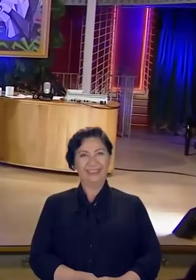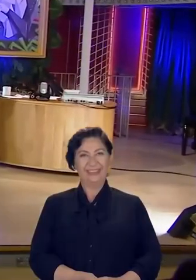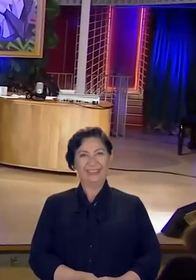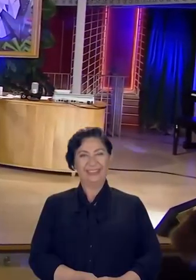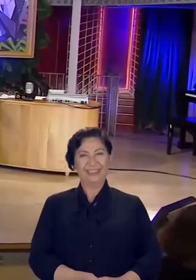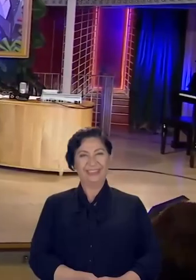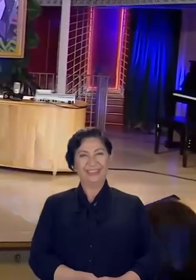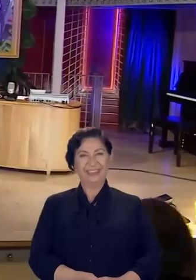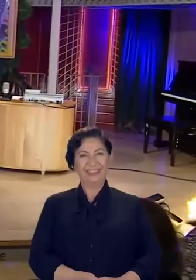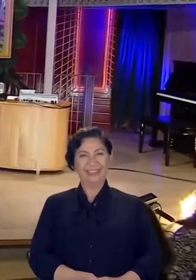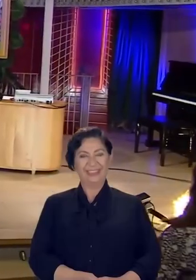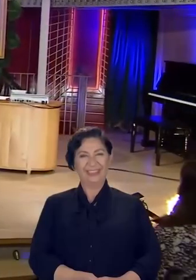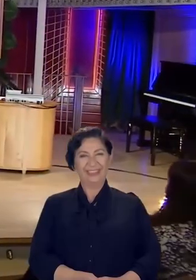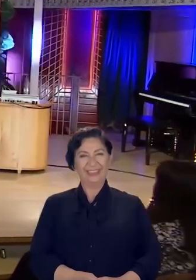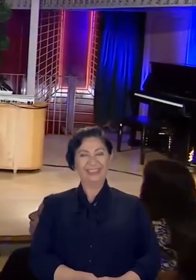Şöyle durayım o konuda.